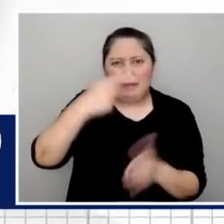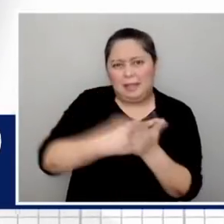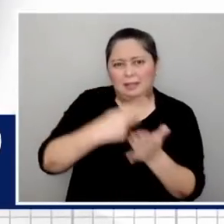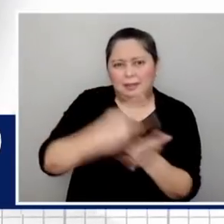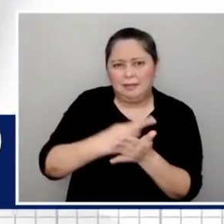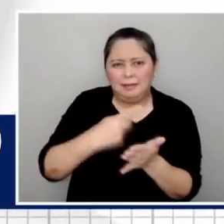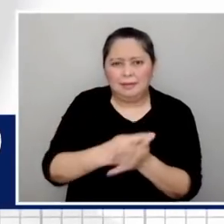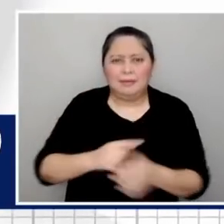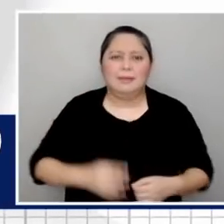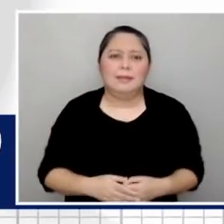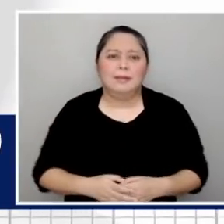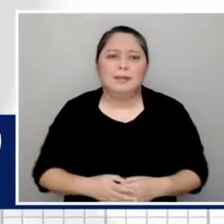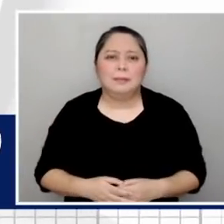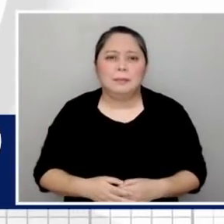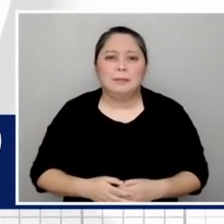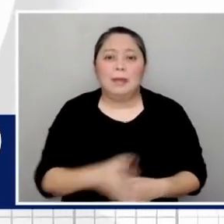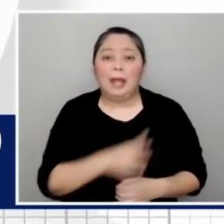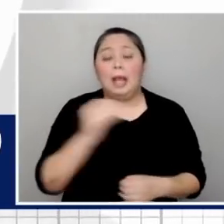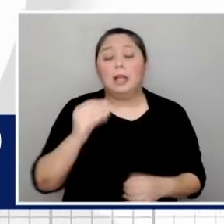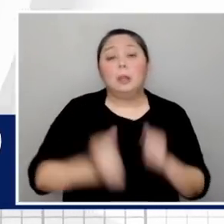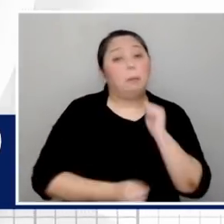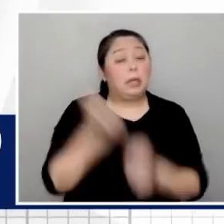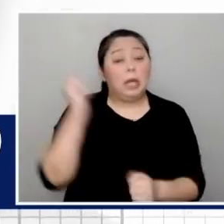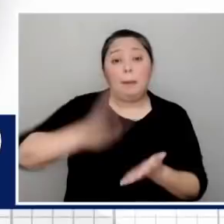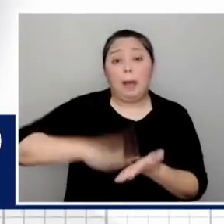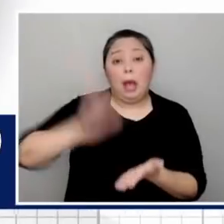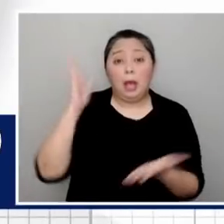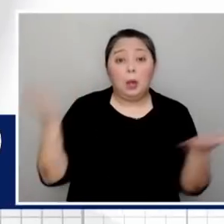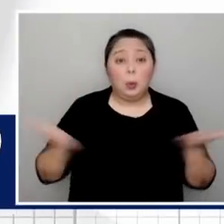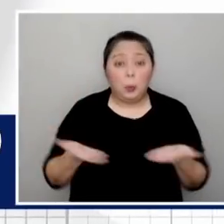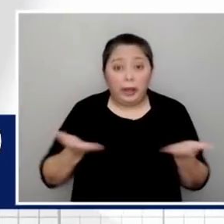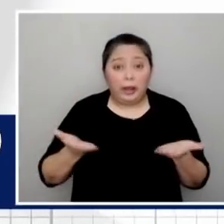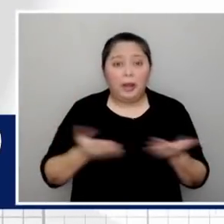mahigit 85 pesos. At ang pinakamahal na diesel ay